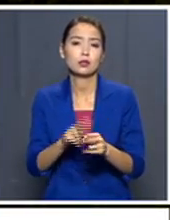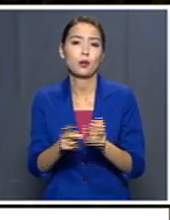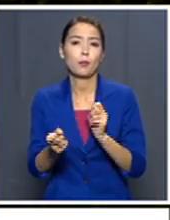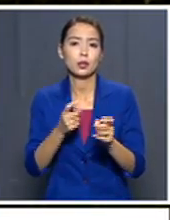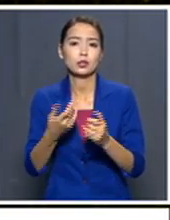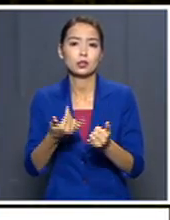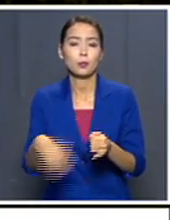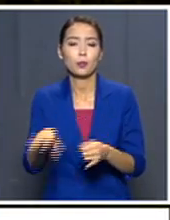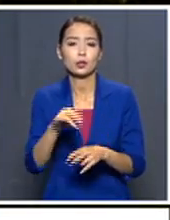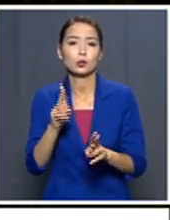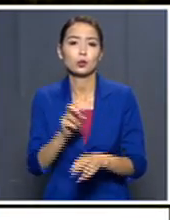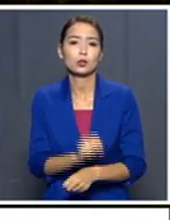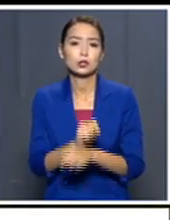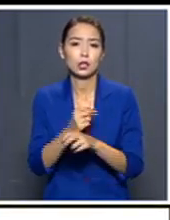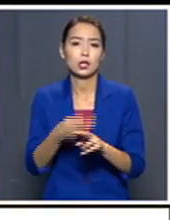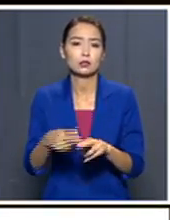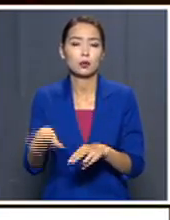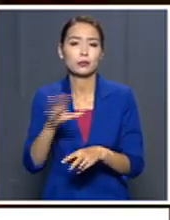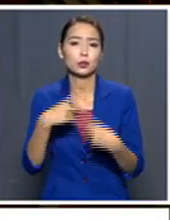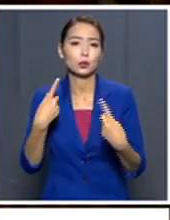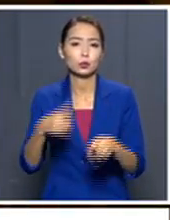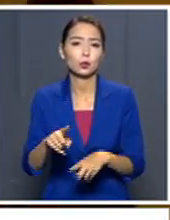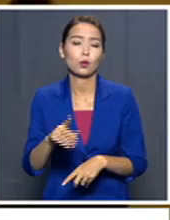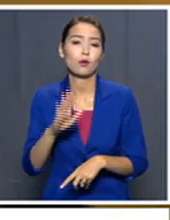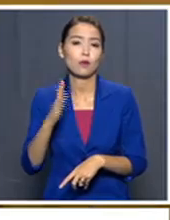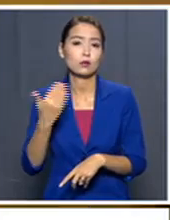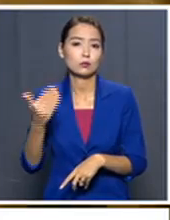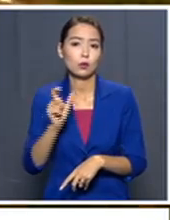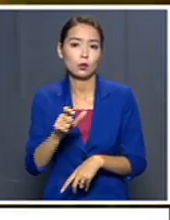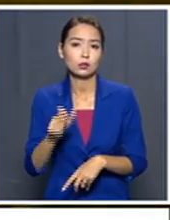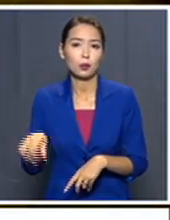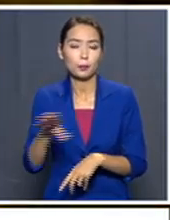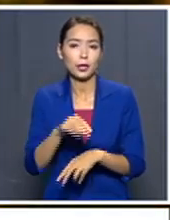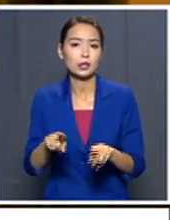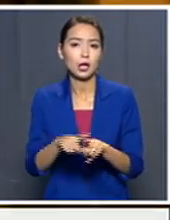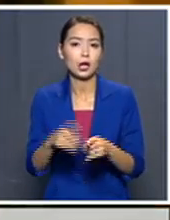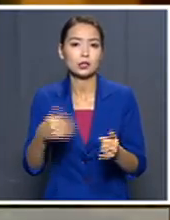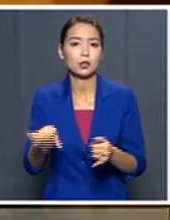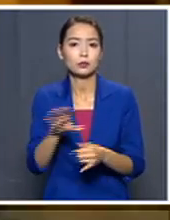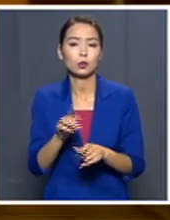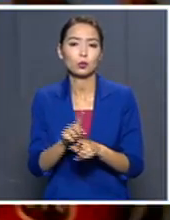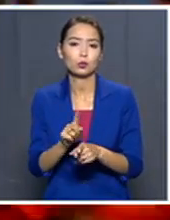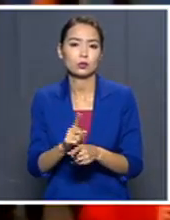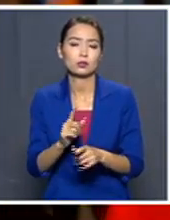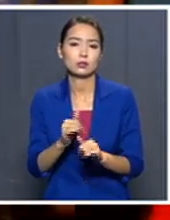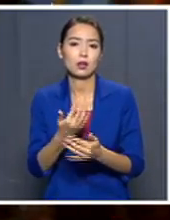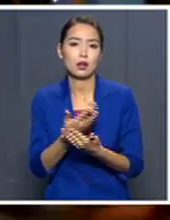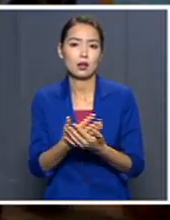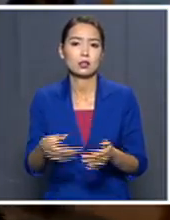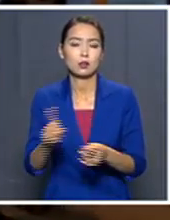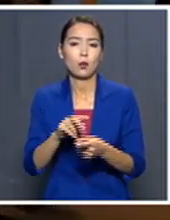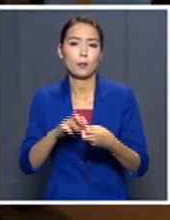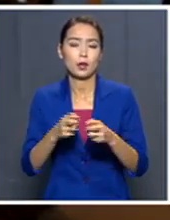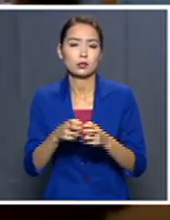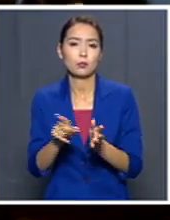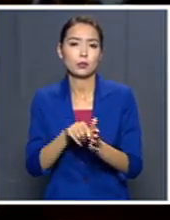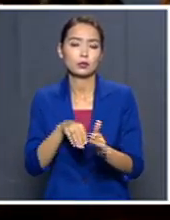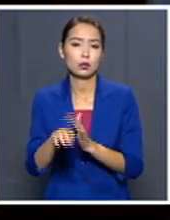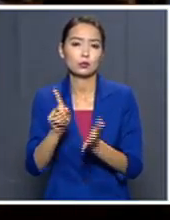жасамақ болған батыстың адамдары деп айыптаған. Бұған ашынған халық оны диктатор деп атап, биліктен кетуін талап етіп